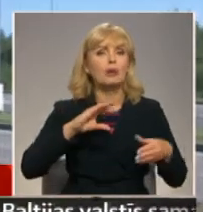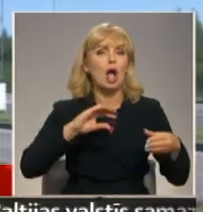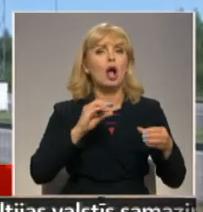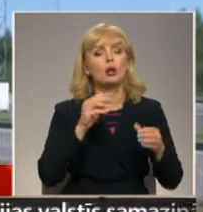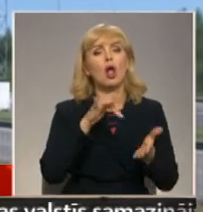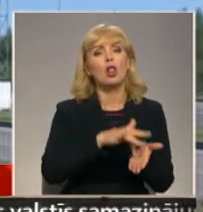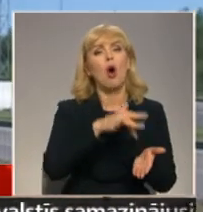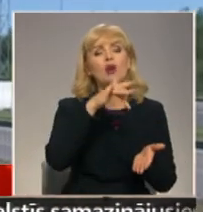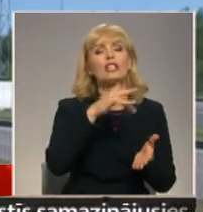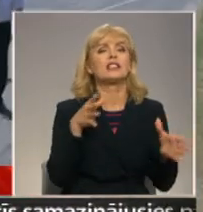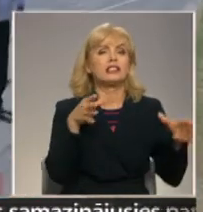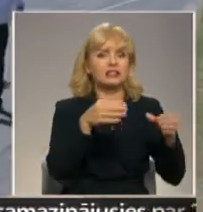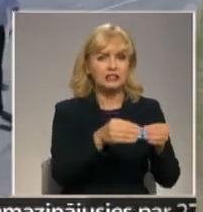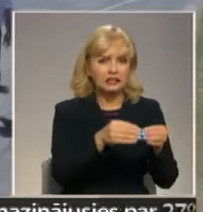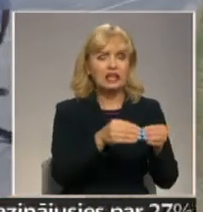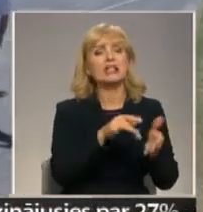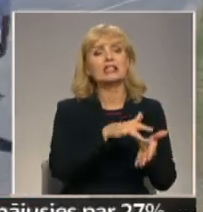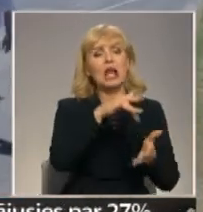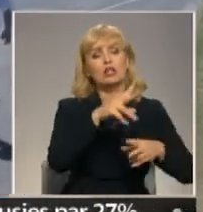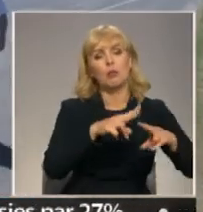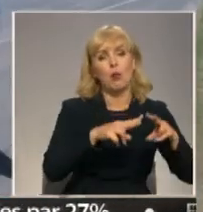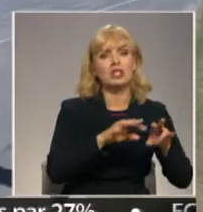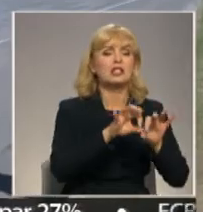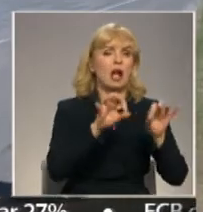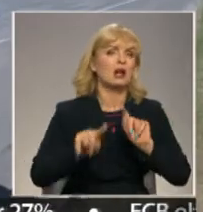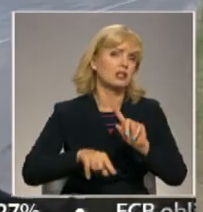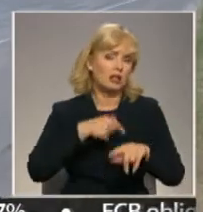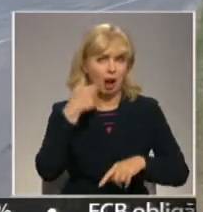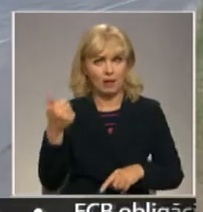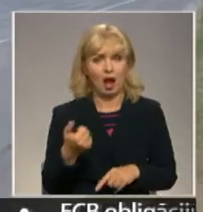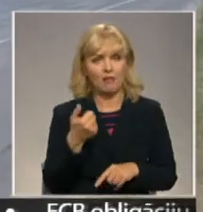sāksies jau nākamgad. Ausmas Brukta, Andrejs Mažāns, Latgales reģionālā televīzija.